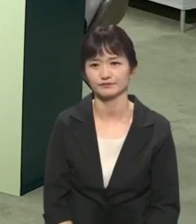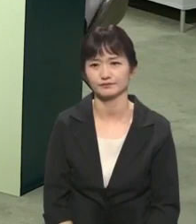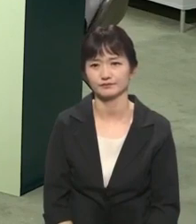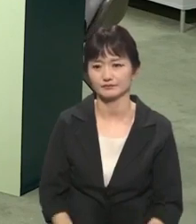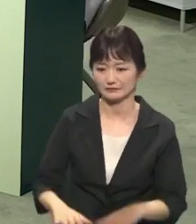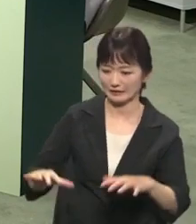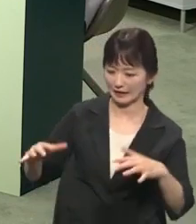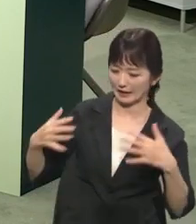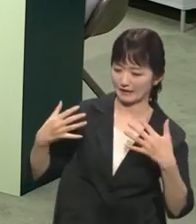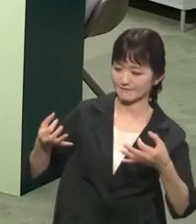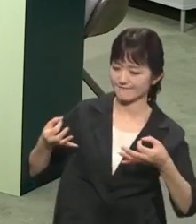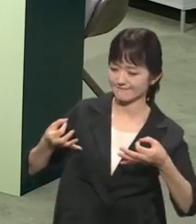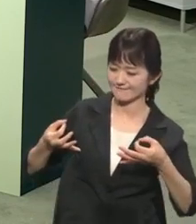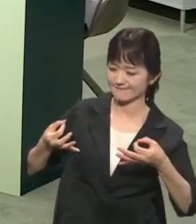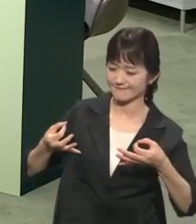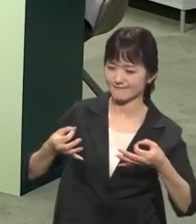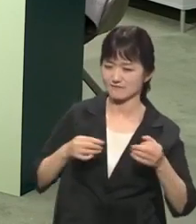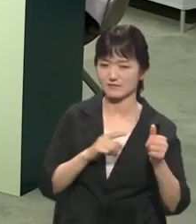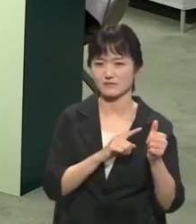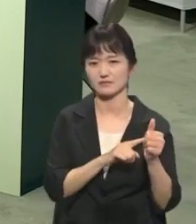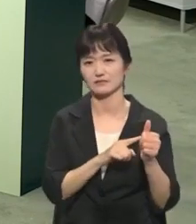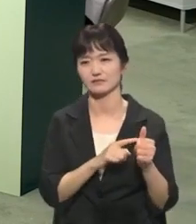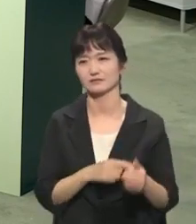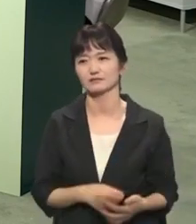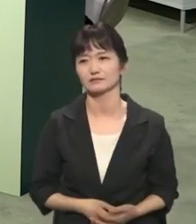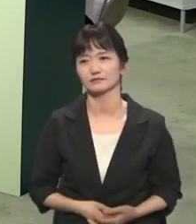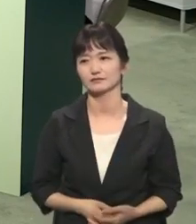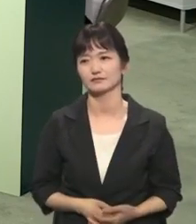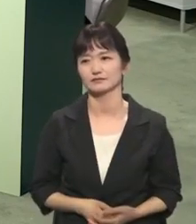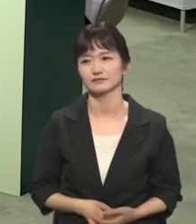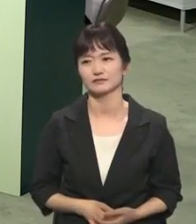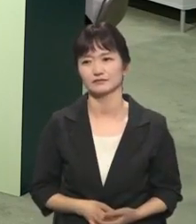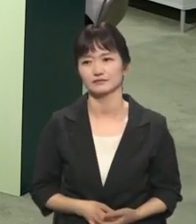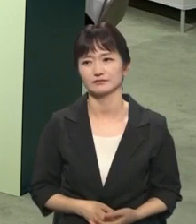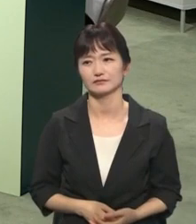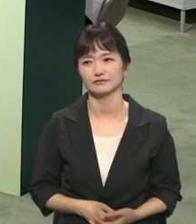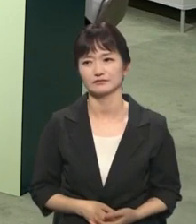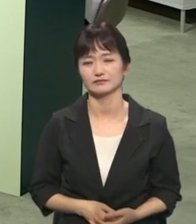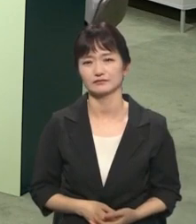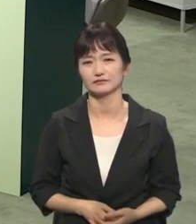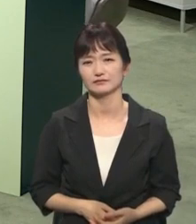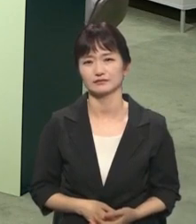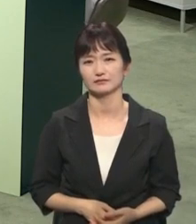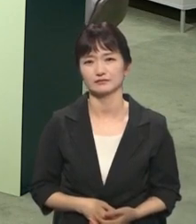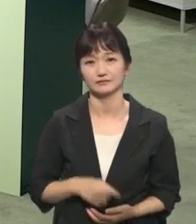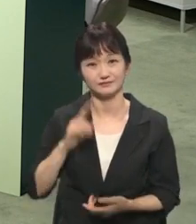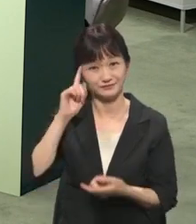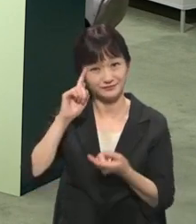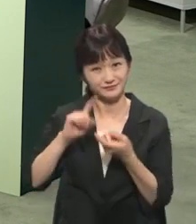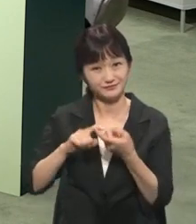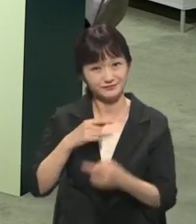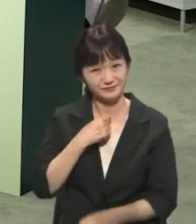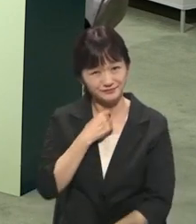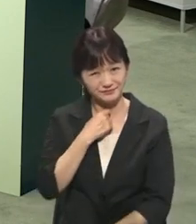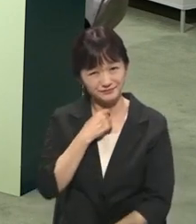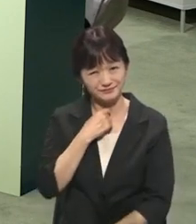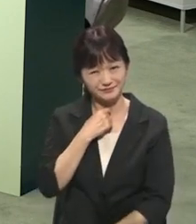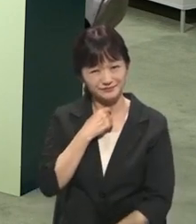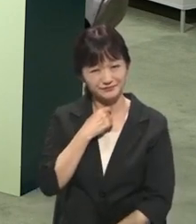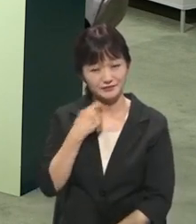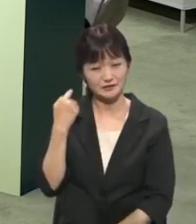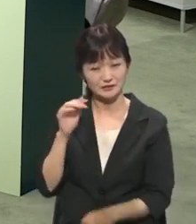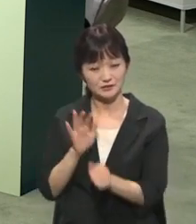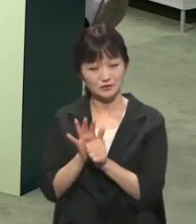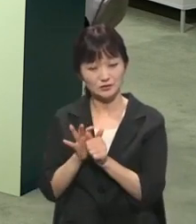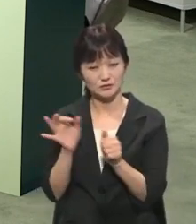관종이죠. 네. 문제서 네. 관종이죠. 네. 네. 그렇습니다. 자, 지금 뭐 관심 받고 싶어서 슈퍼챗 받고 싶어서 이런